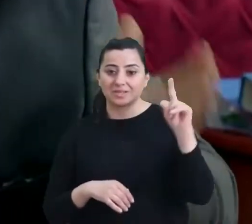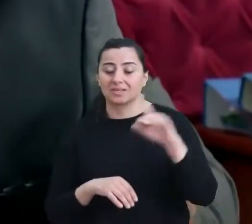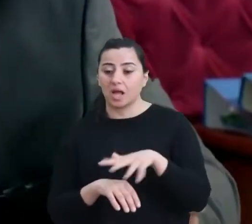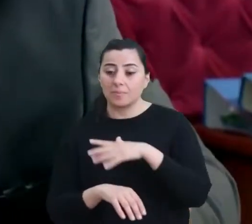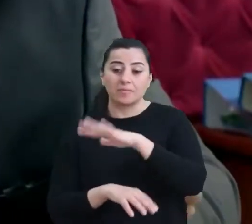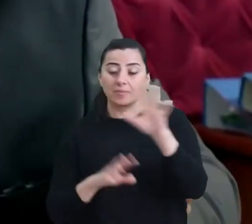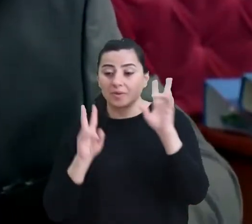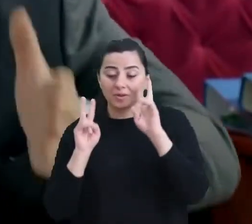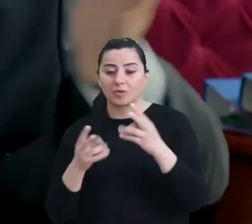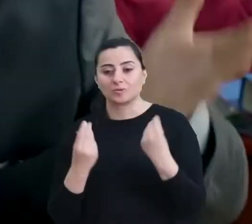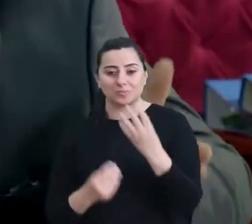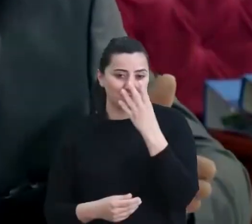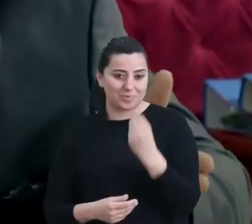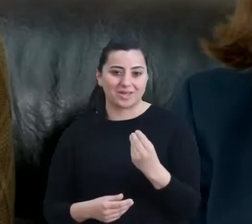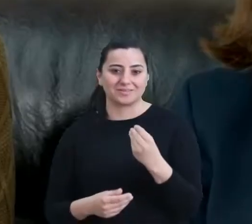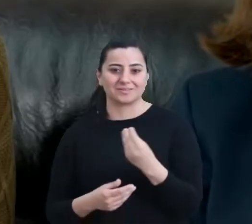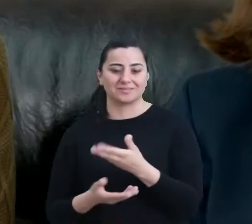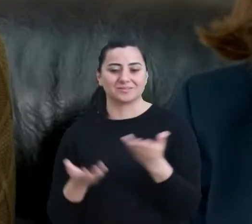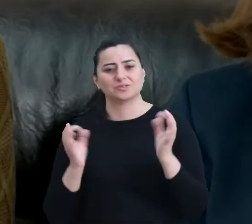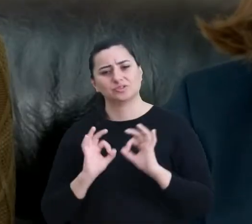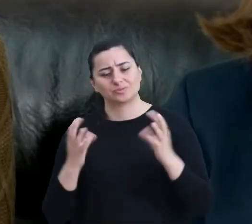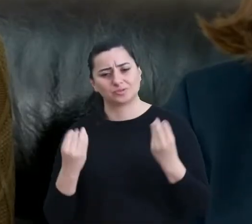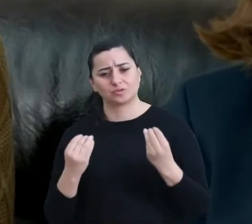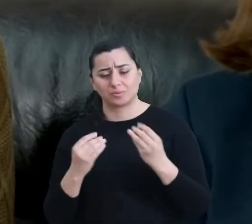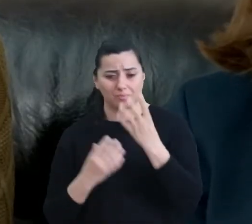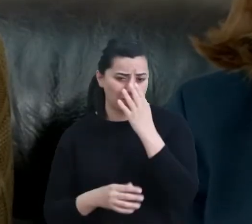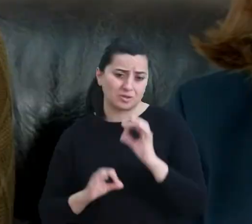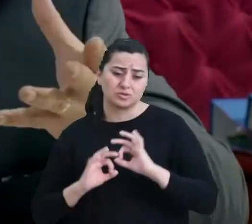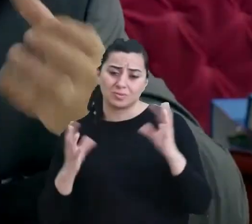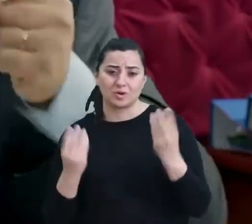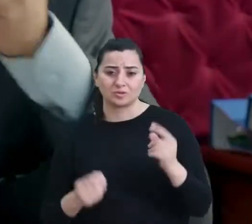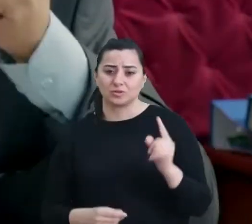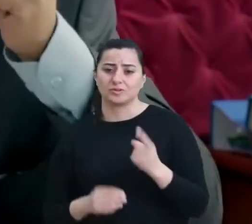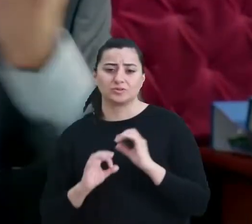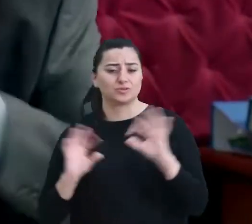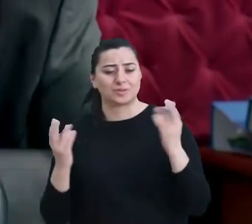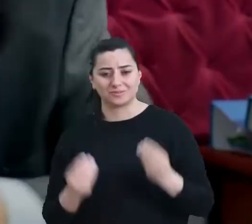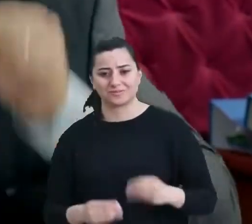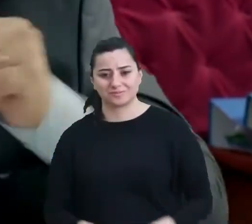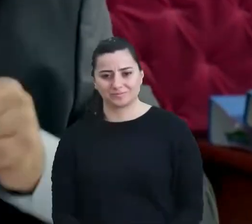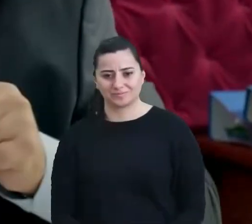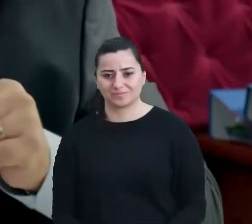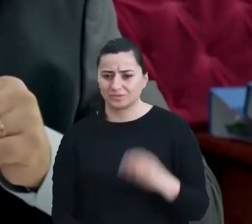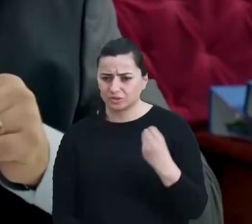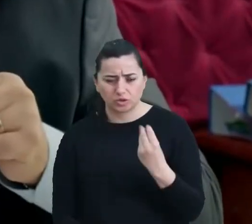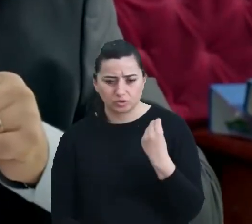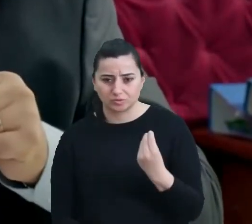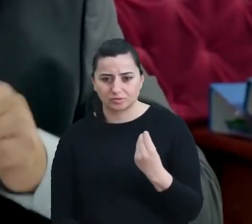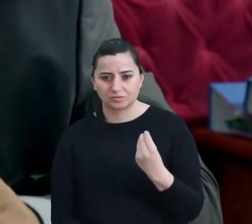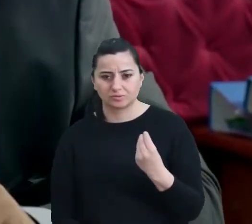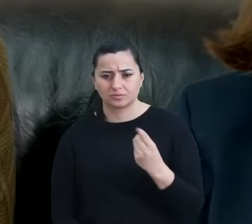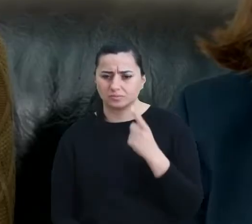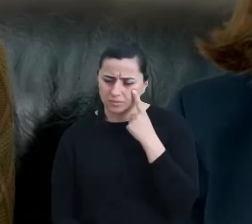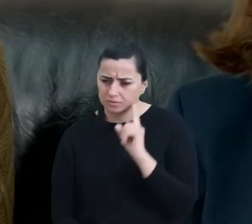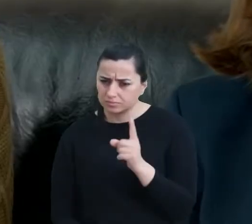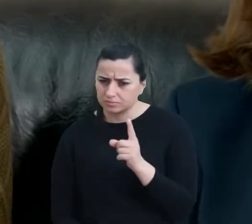Bey falan hepsi orada olacak. Böyle bir şey de yok etrafta. Çok dikkat çekecek, çok ilginç olacak. Çok güzel olacak. Çok! Duraksadı.